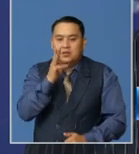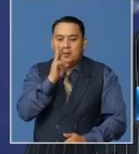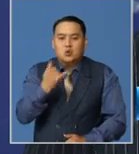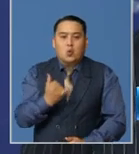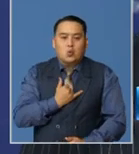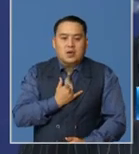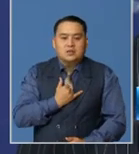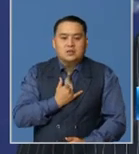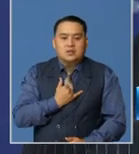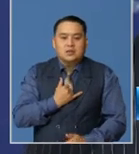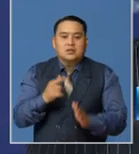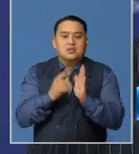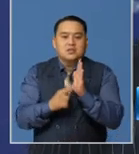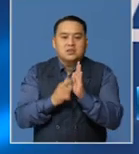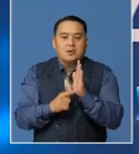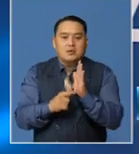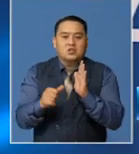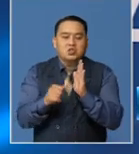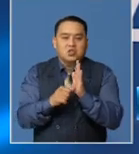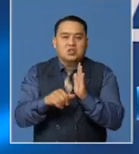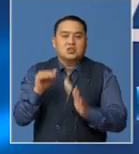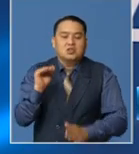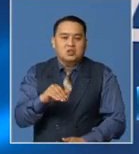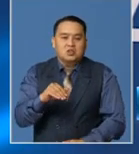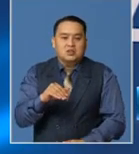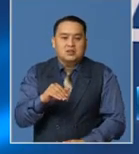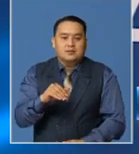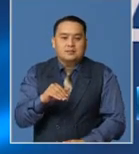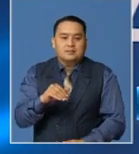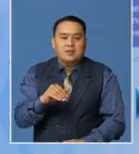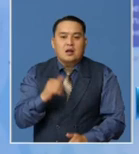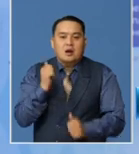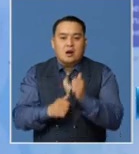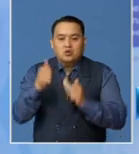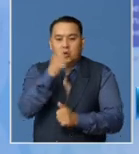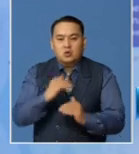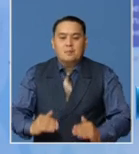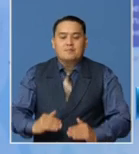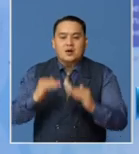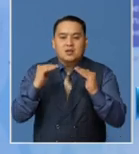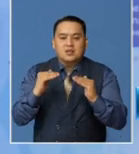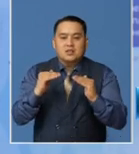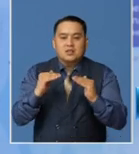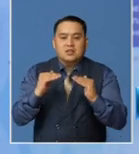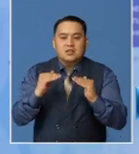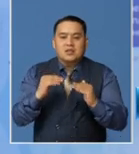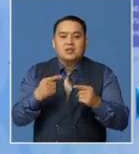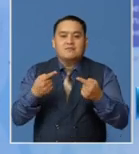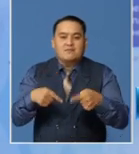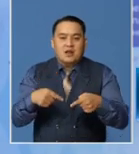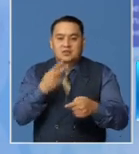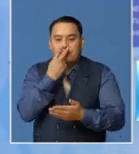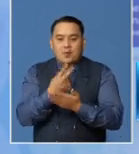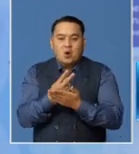у нас составляет порядка 76 тысяч тенге мы ежегодно повышаем зарплату мы делаем индексирование на инфляцию то есть